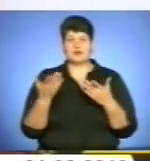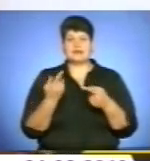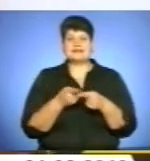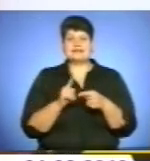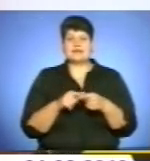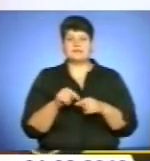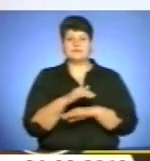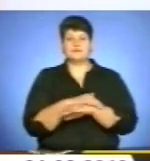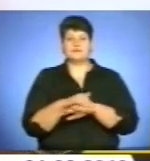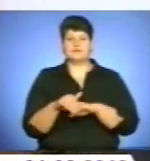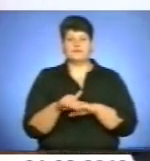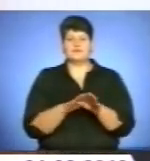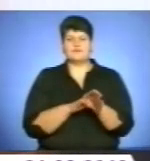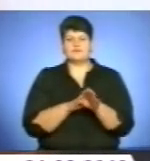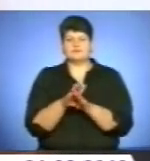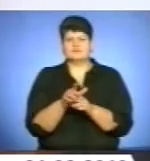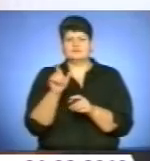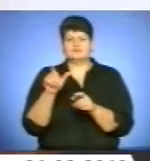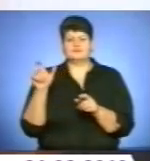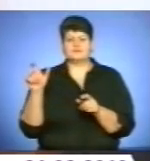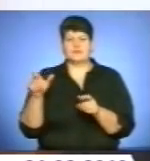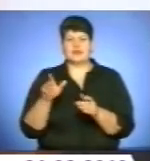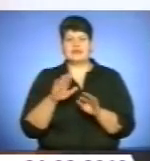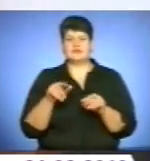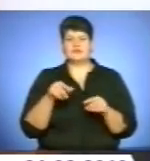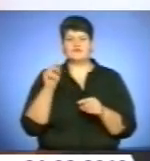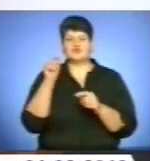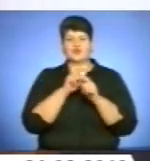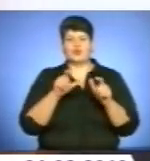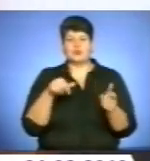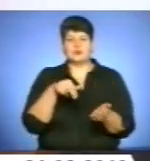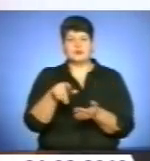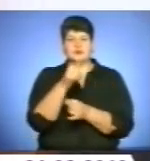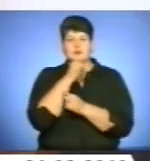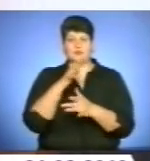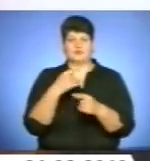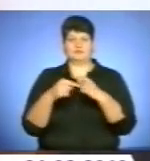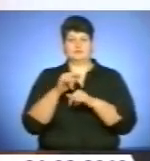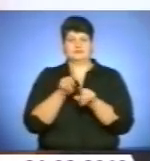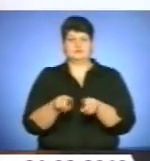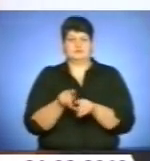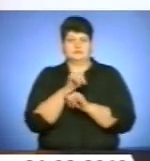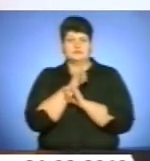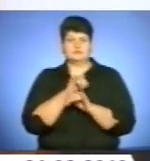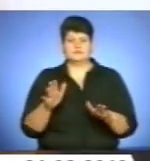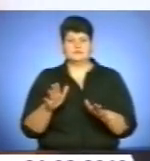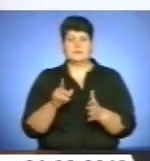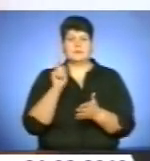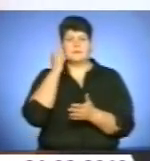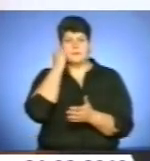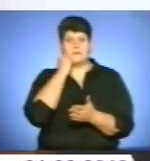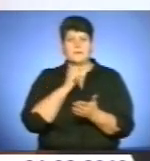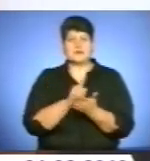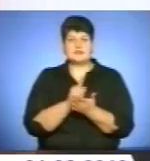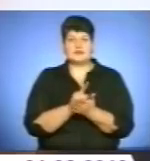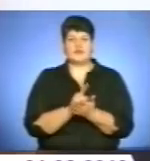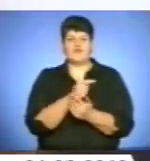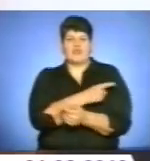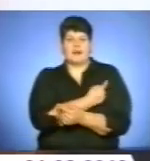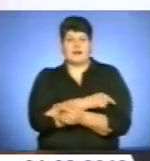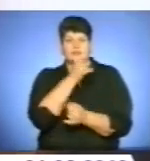весь забитий людьми. Пройти діти до школи не можуть. З школи так само назад. пенсіонери до лікарні і так далі.